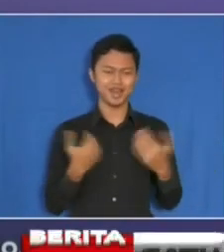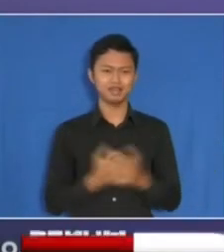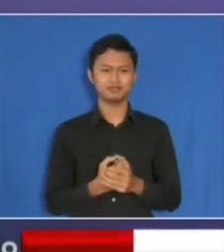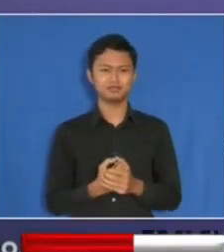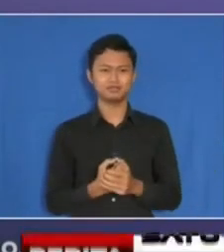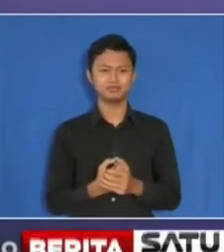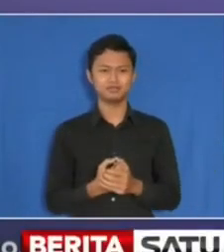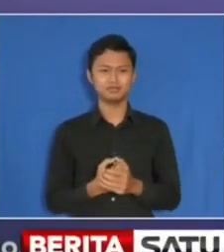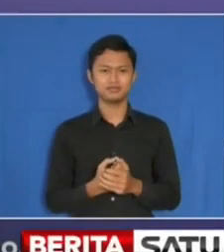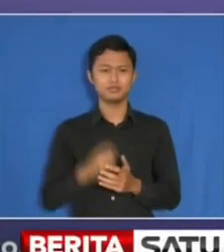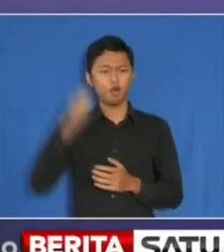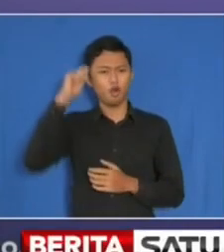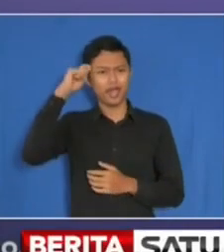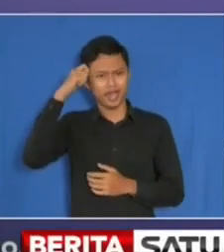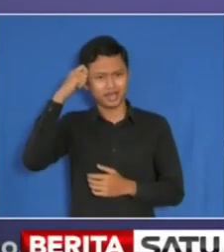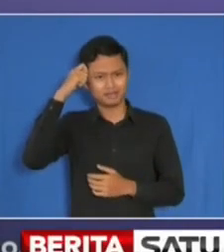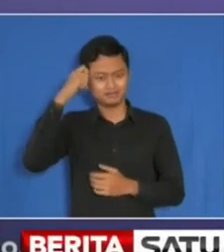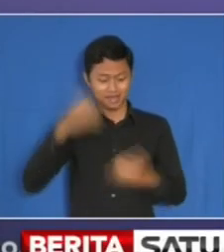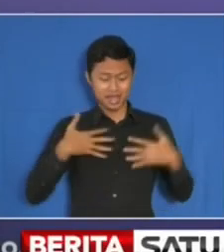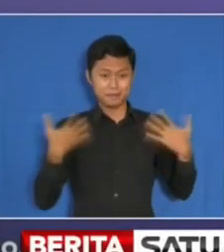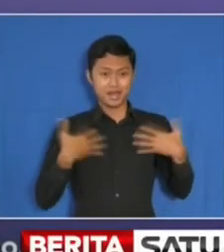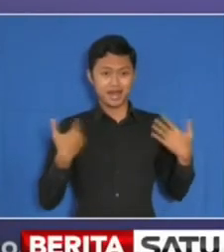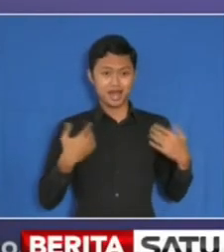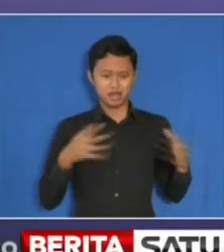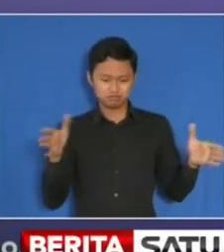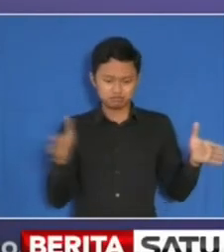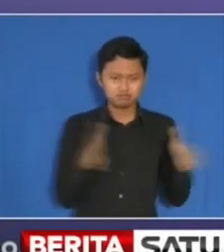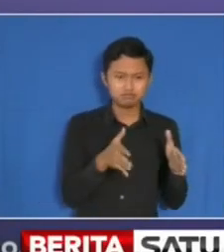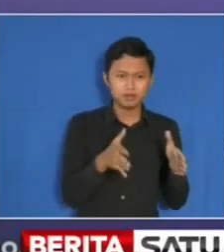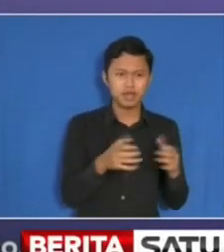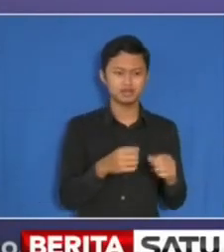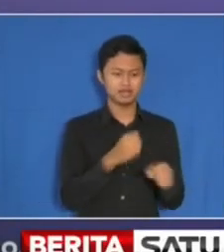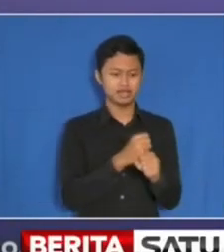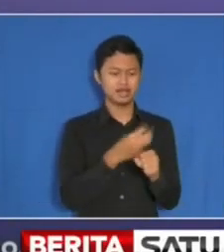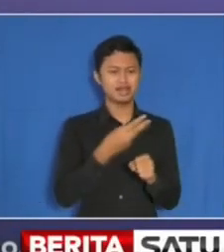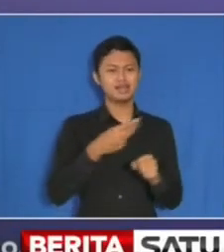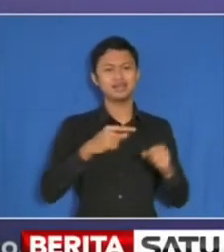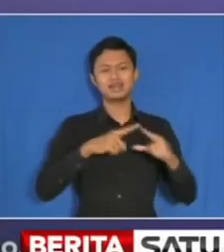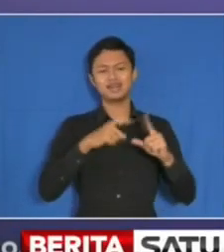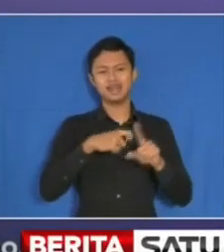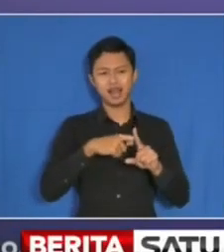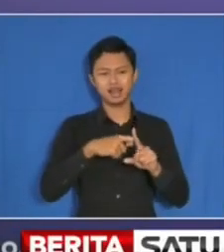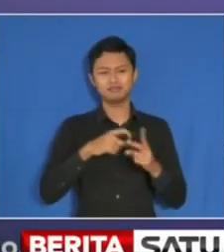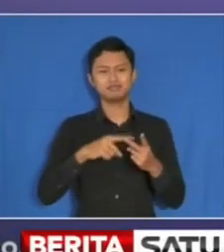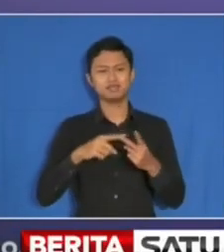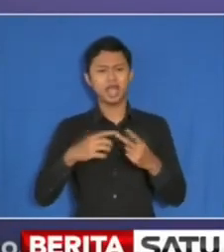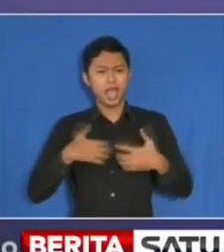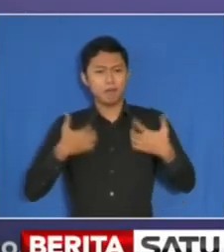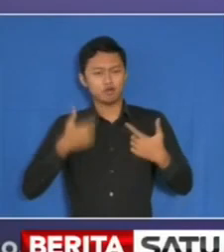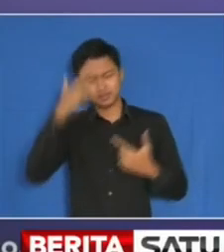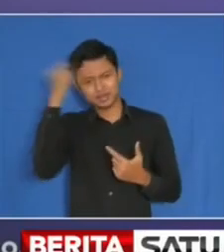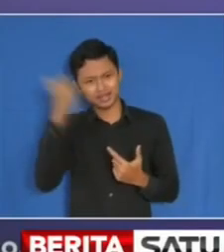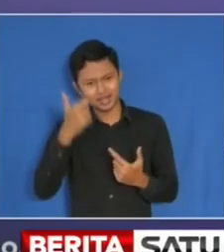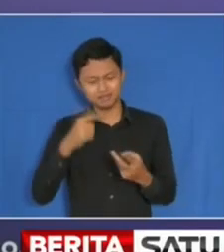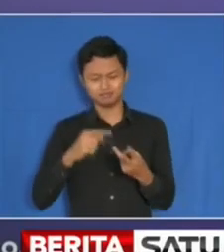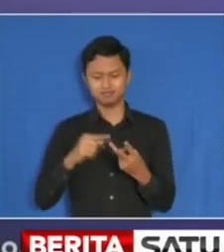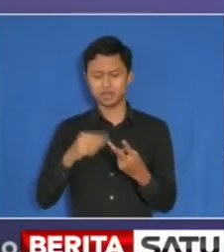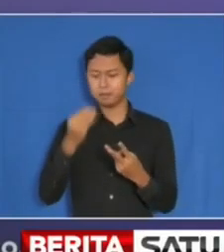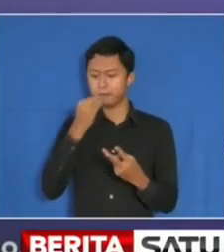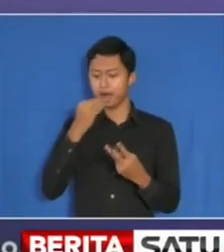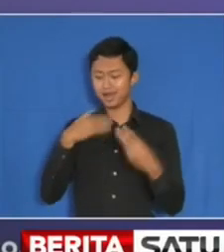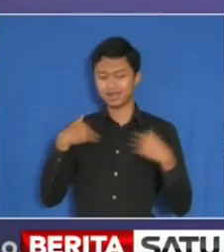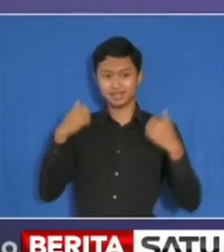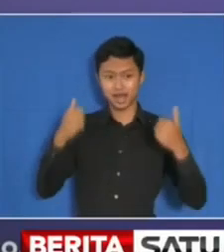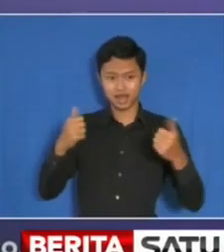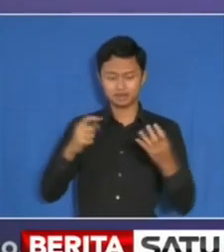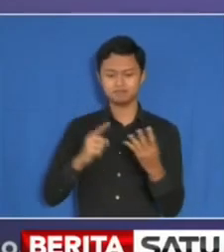mengingatkan, gembira adalah perpaduan antara gerak, emosi cerdas, makanan yang sehat, kemudian selalu